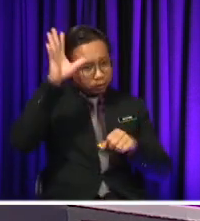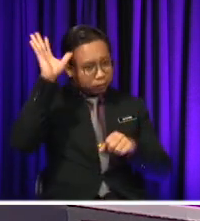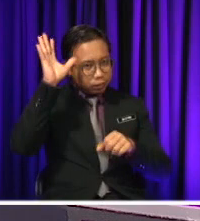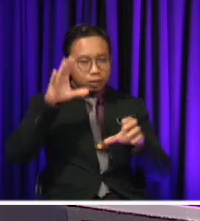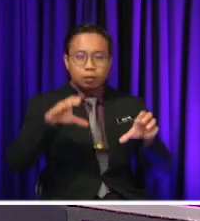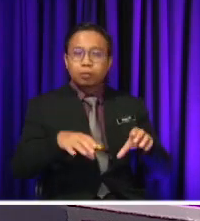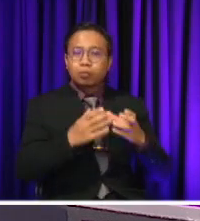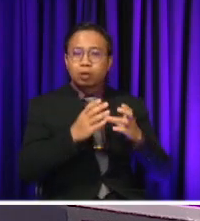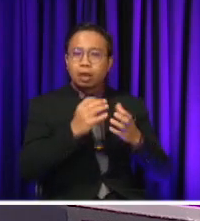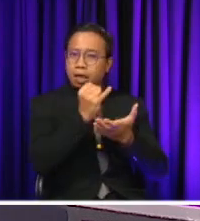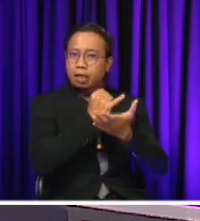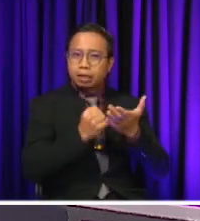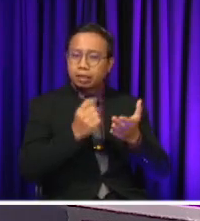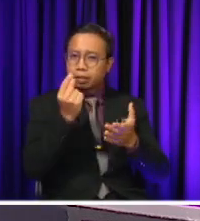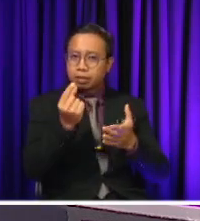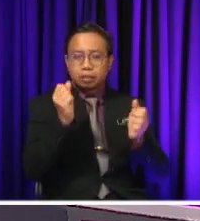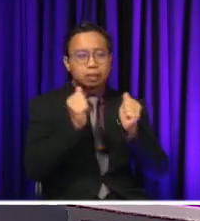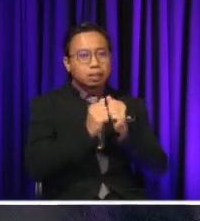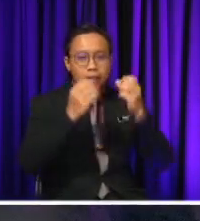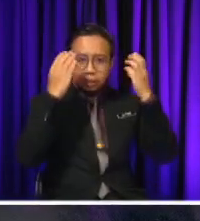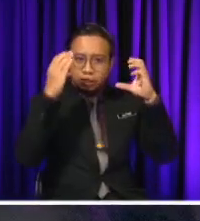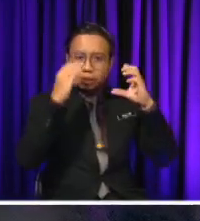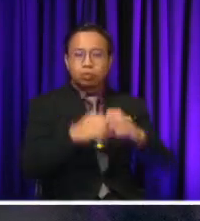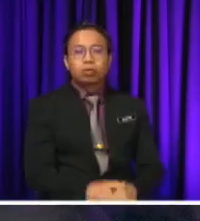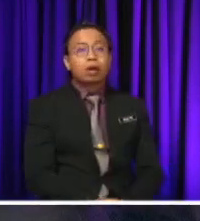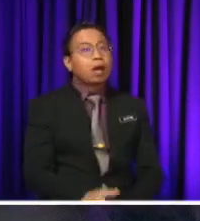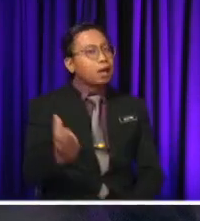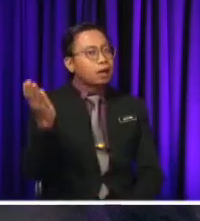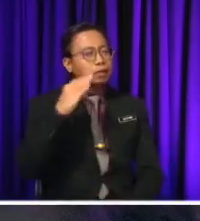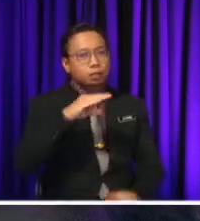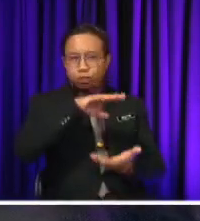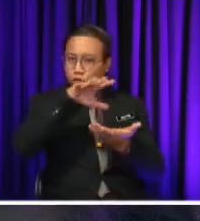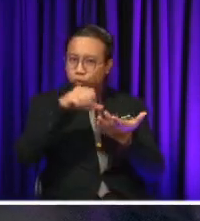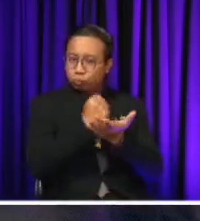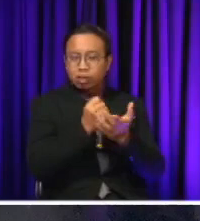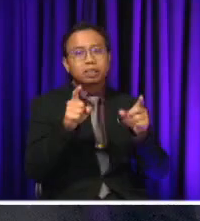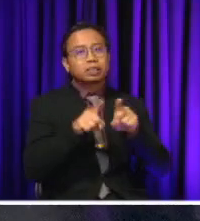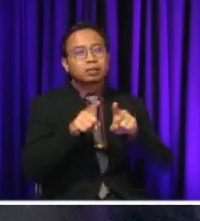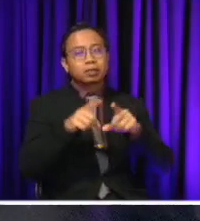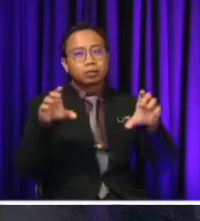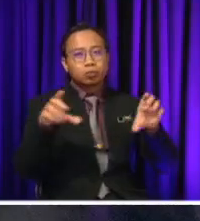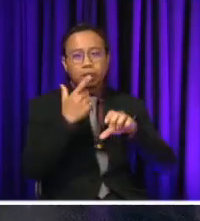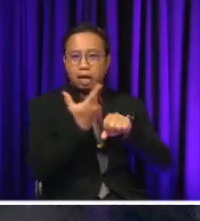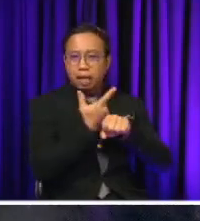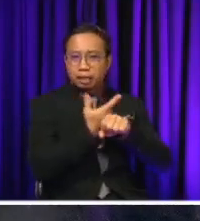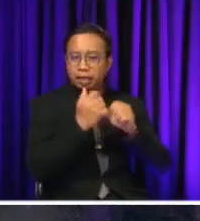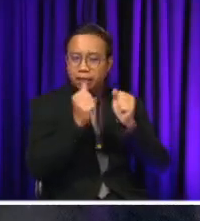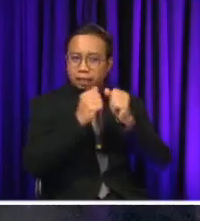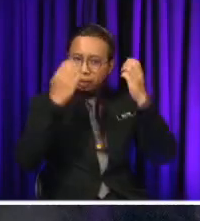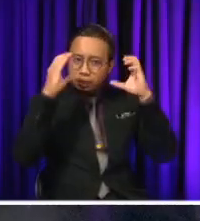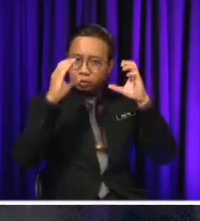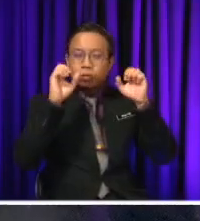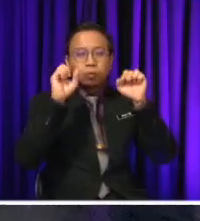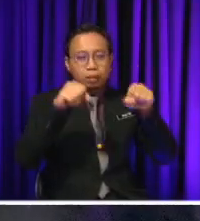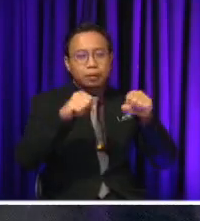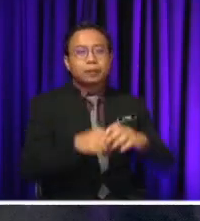buat latihan skip dengan Cikgu boleh menuntun sekarang ini untuk sama-sama kita buat latihan dengan Cikgu boleh boleh